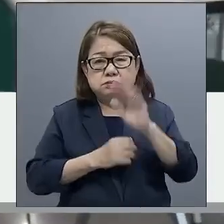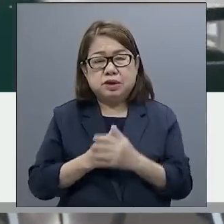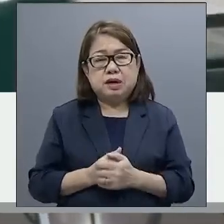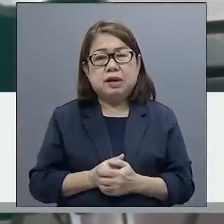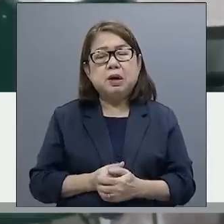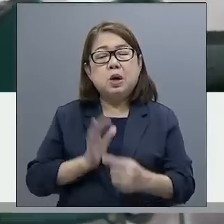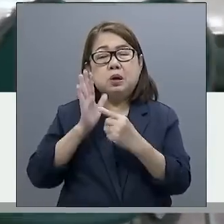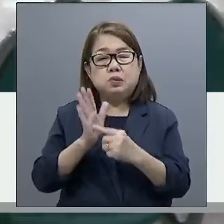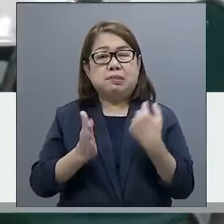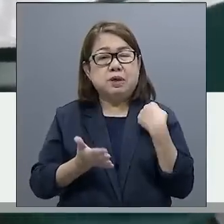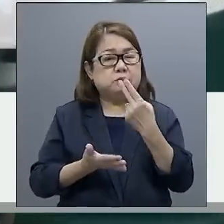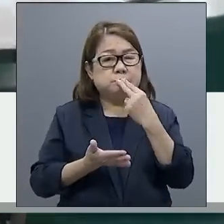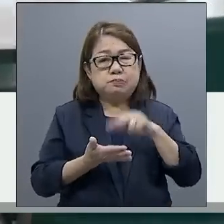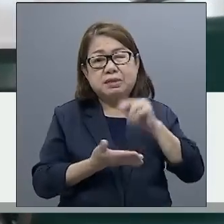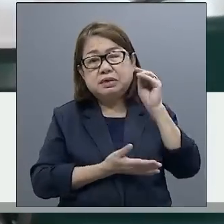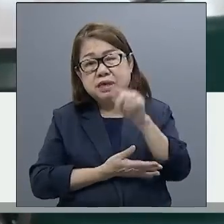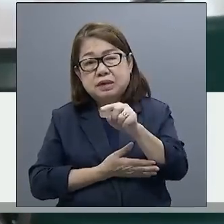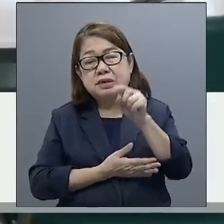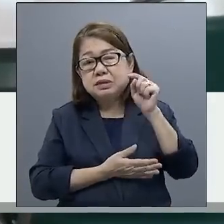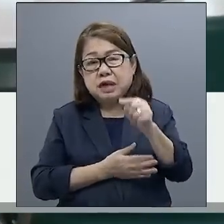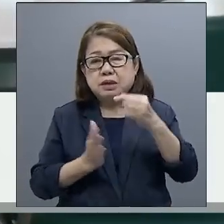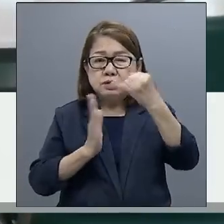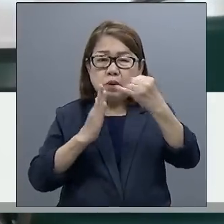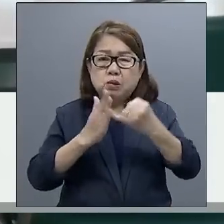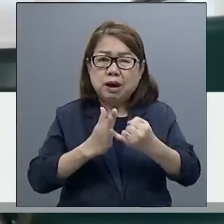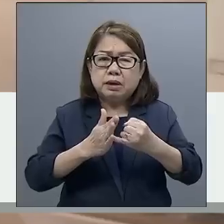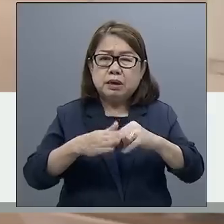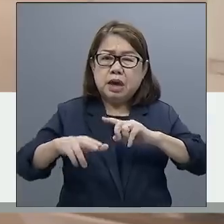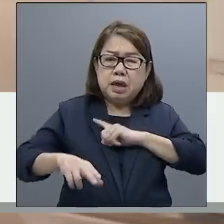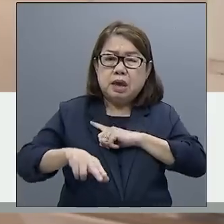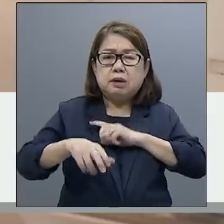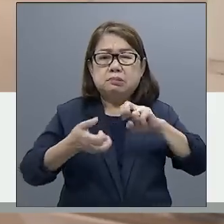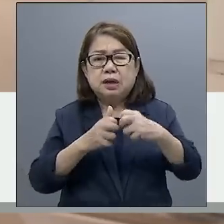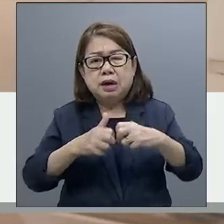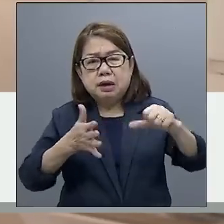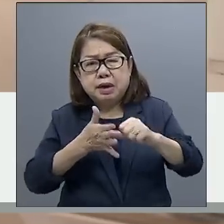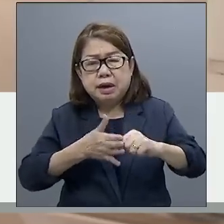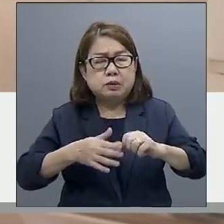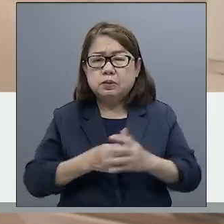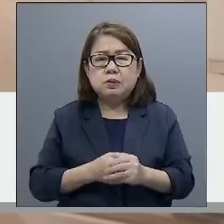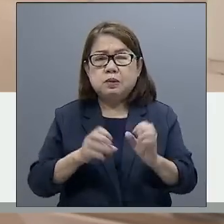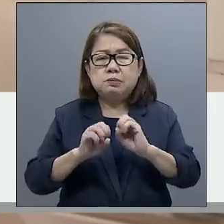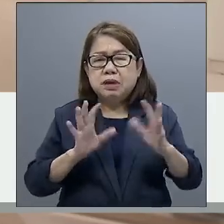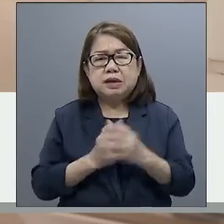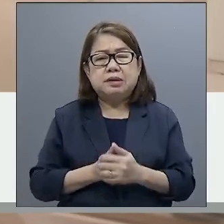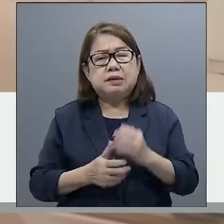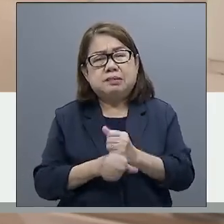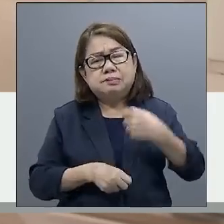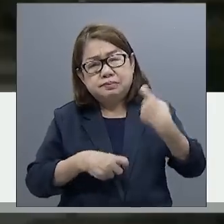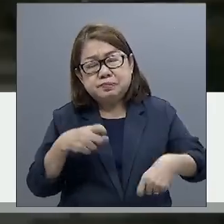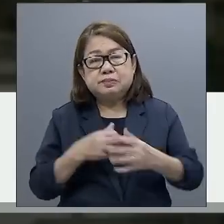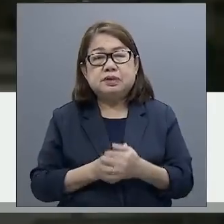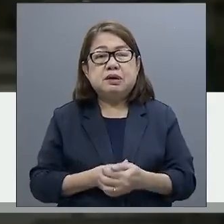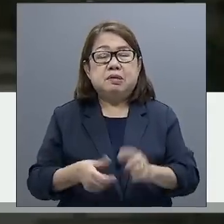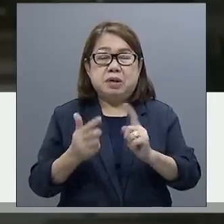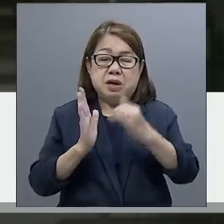มีหนังสือสั่งการที่ทำให้ท้องถิ่นไม่คล่องตัวในการแก้ไขปัญหาให้ประชาชนค่ะและอีกเรื่องที่ท้องถิ่นกว่า